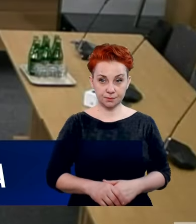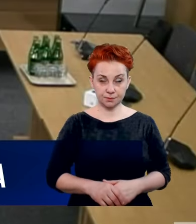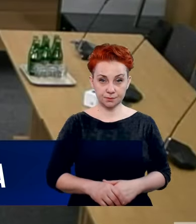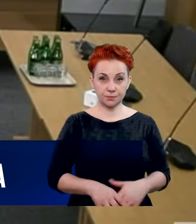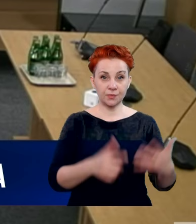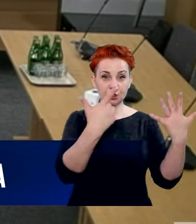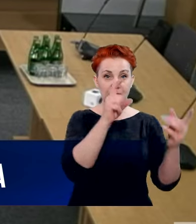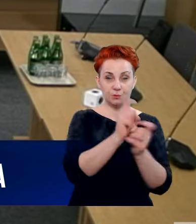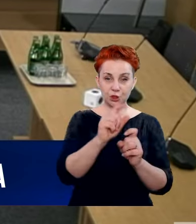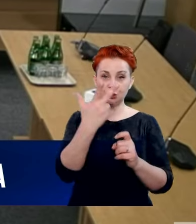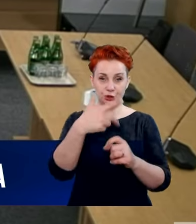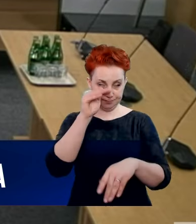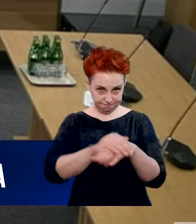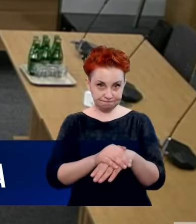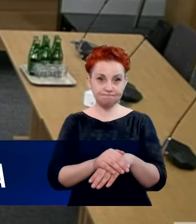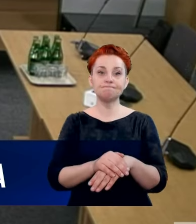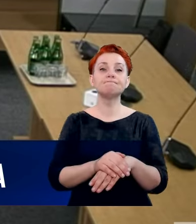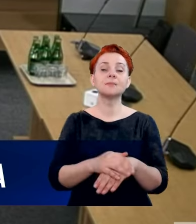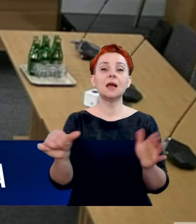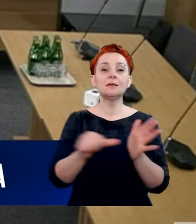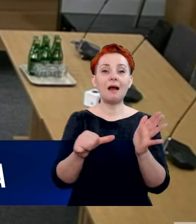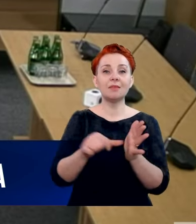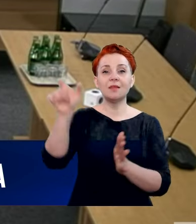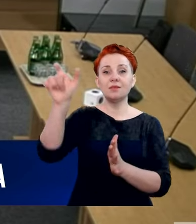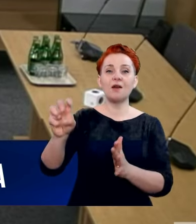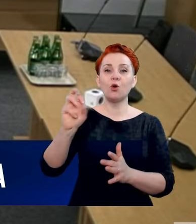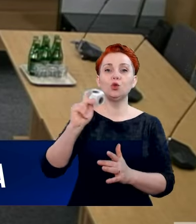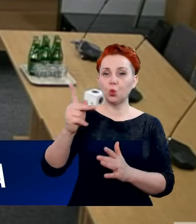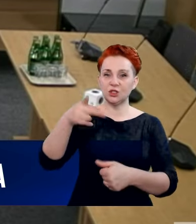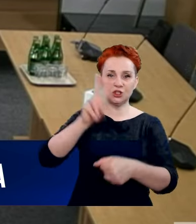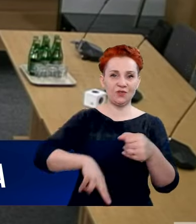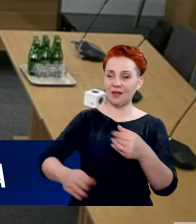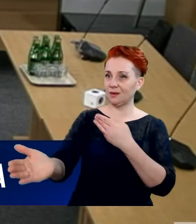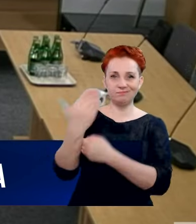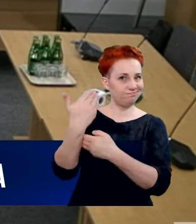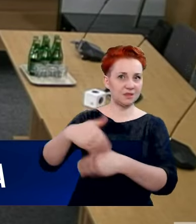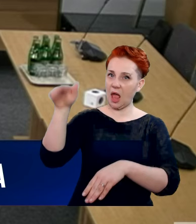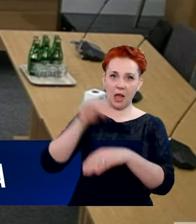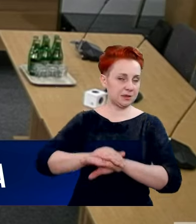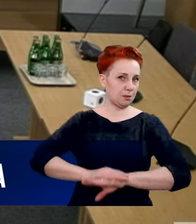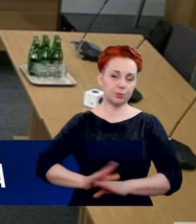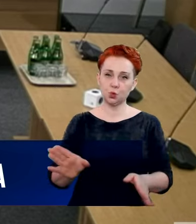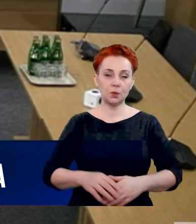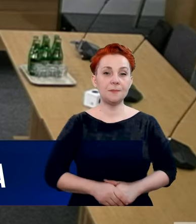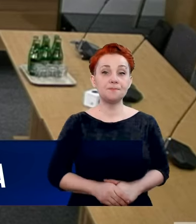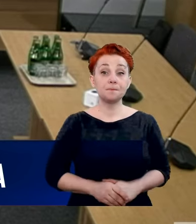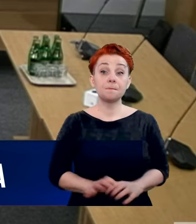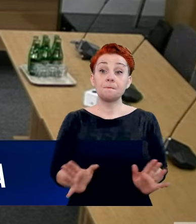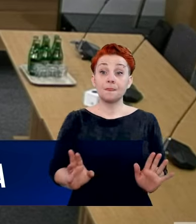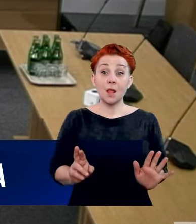7 przeciw, 3 za. Kandydatura pana Wojtunika na świadka nie została zaakceptowana. Rozumiem,